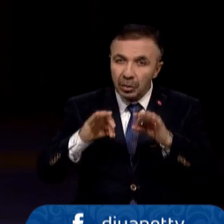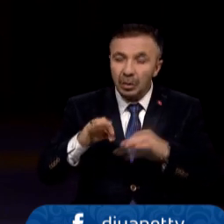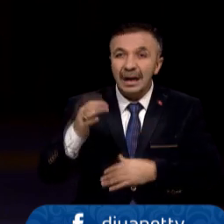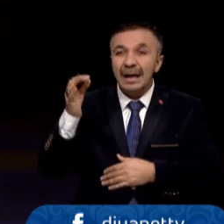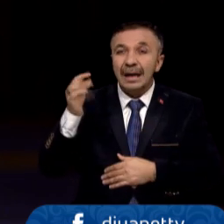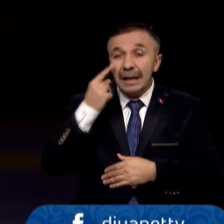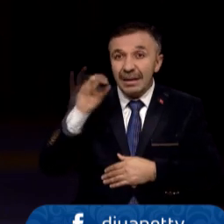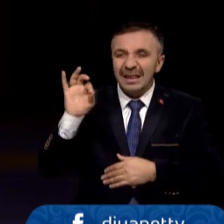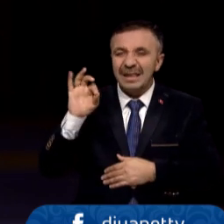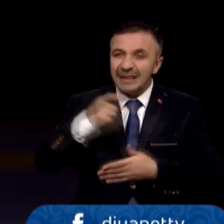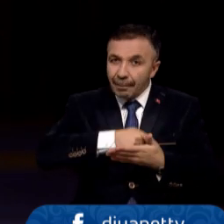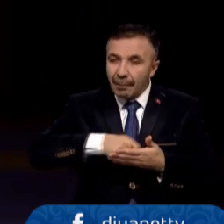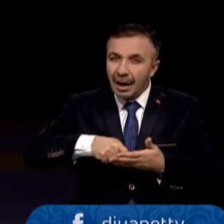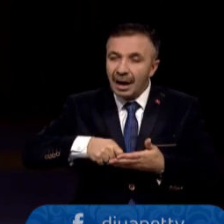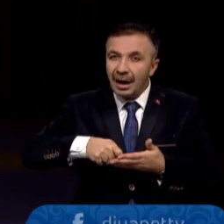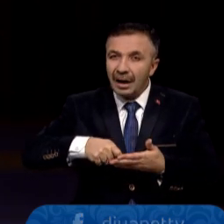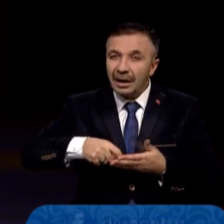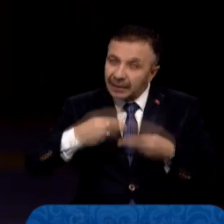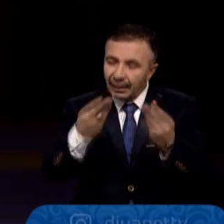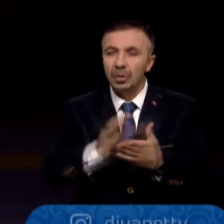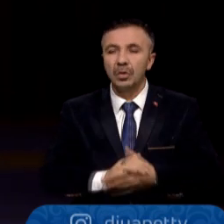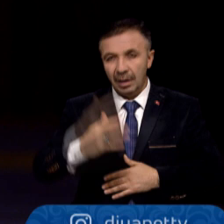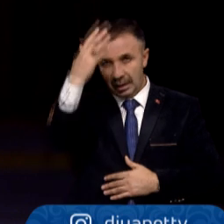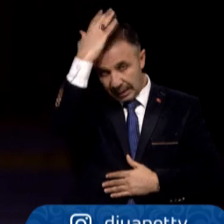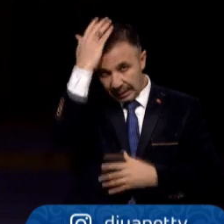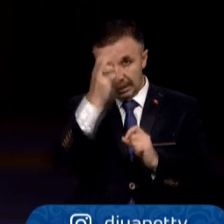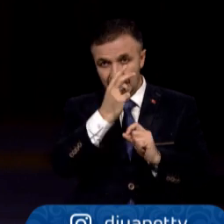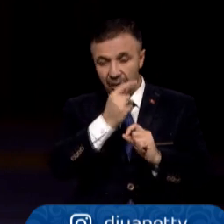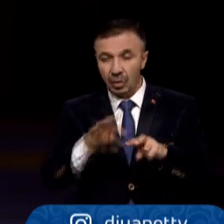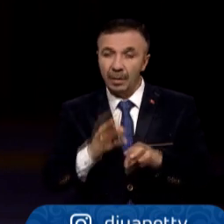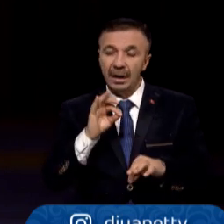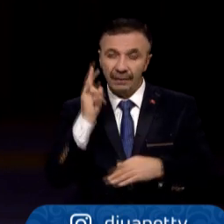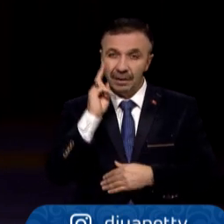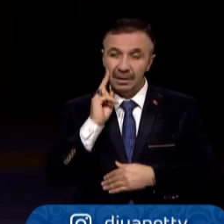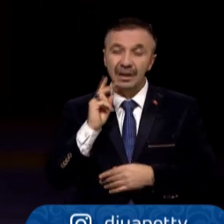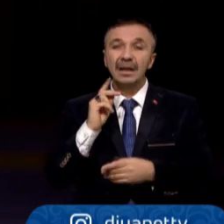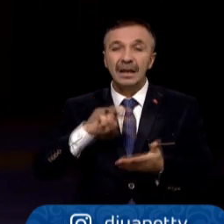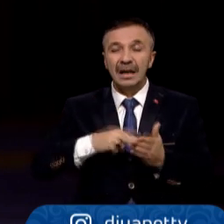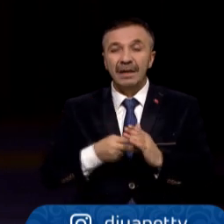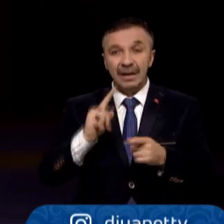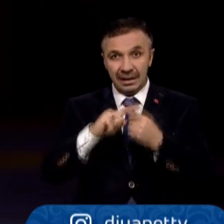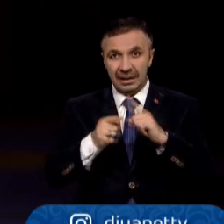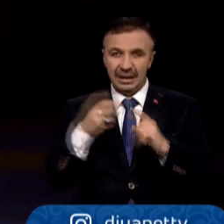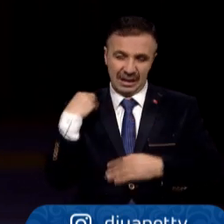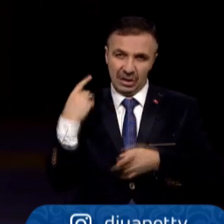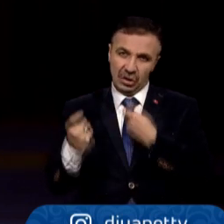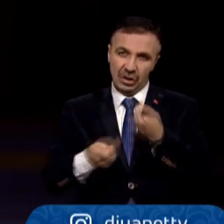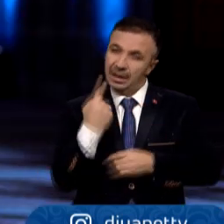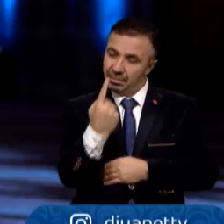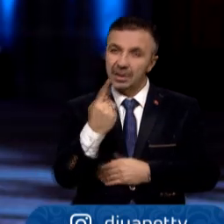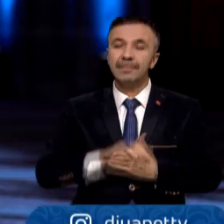Beyt'ül mal de maaşlarını alıyorlar Hazreti Ömer efendimizin idare ve siyasetteki yeniliklerinden